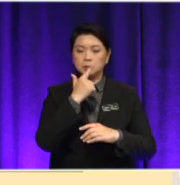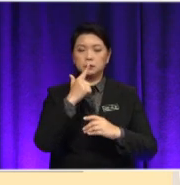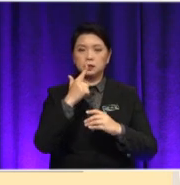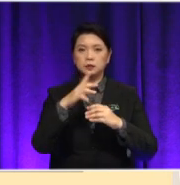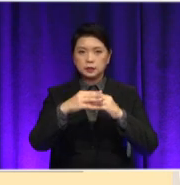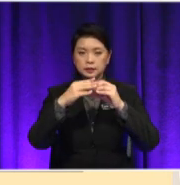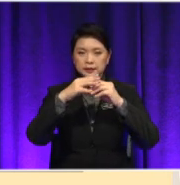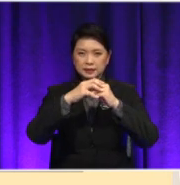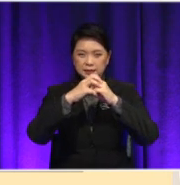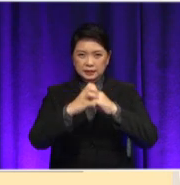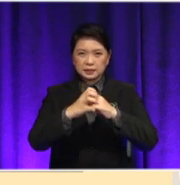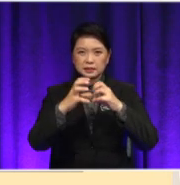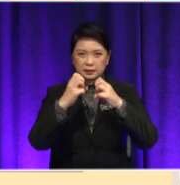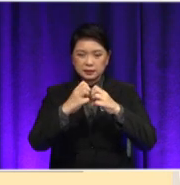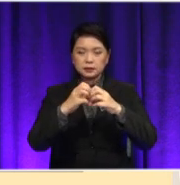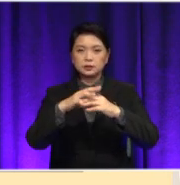minit sahaja.